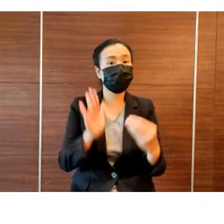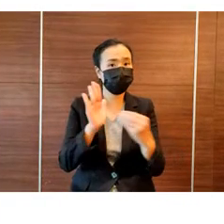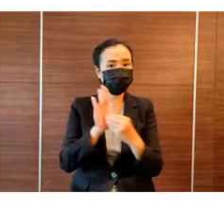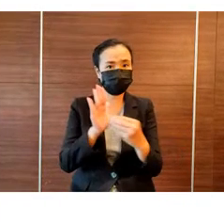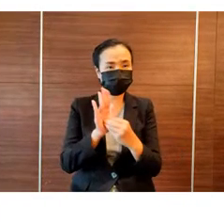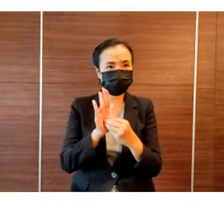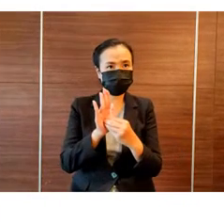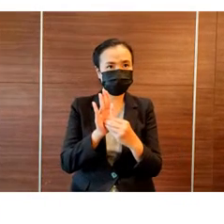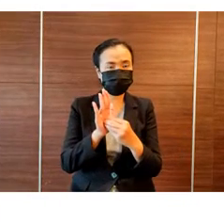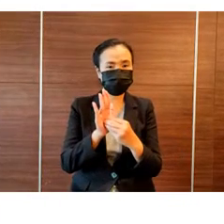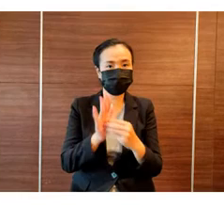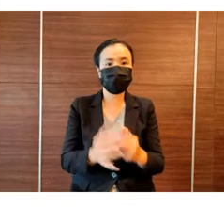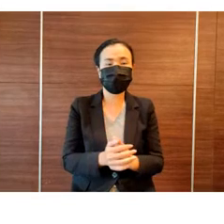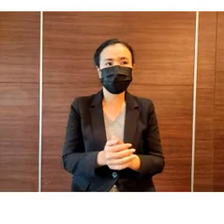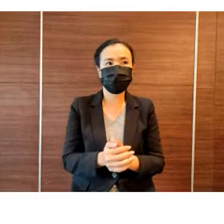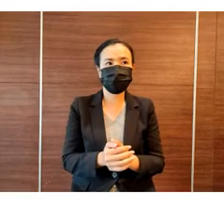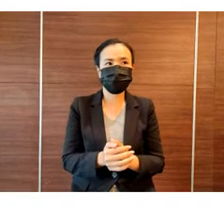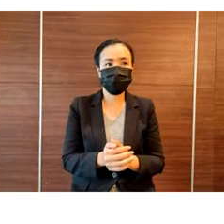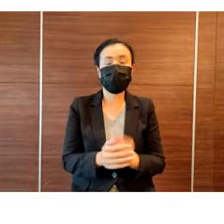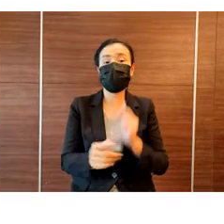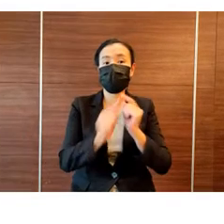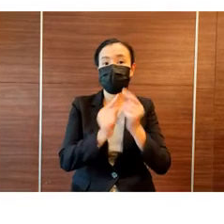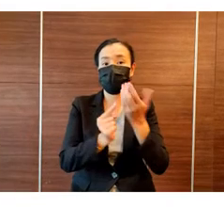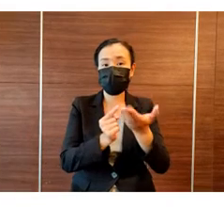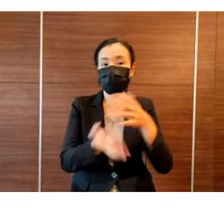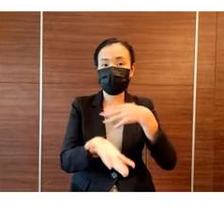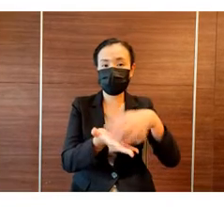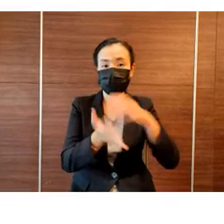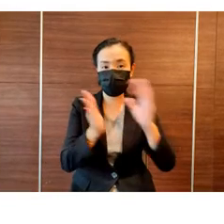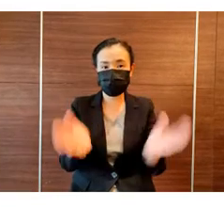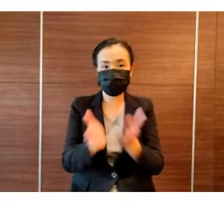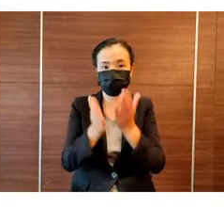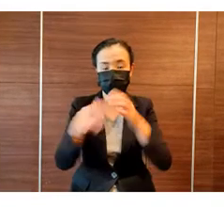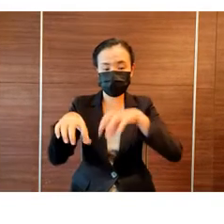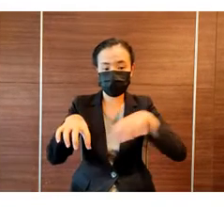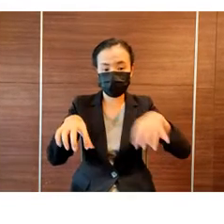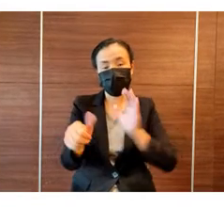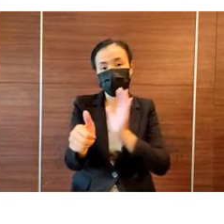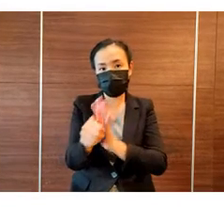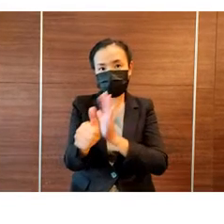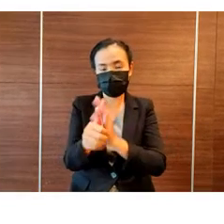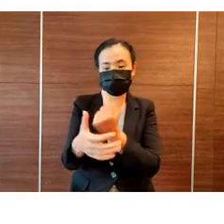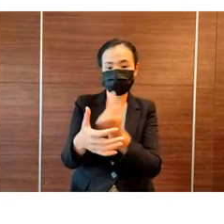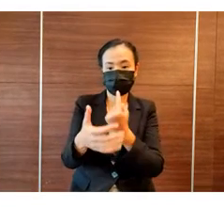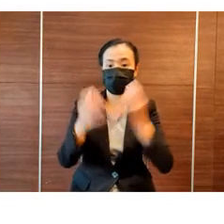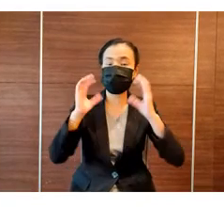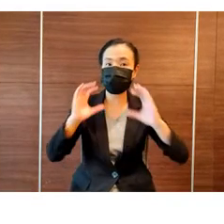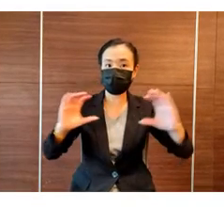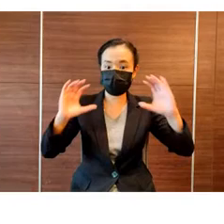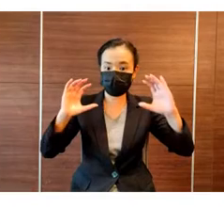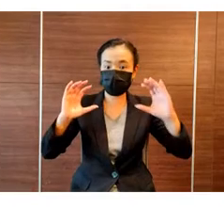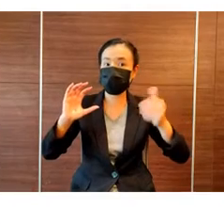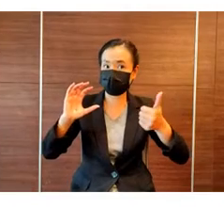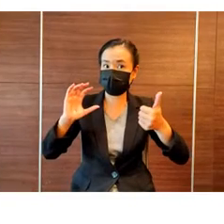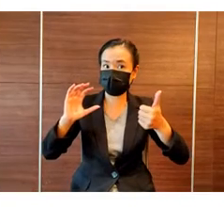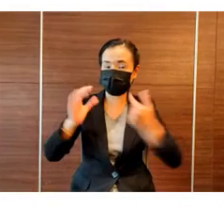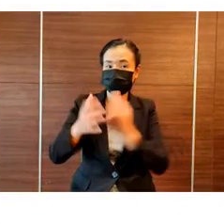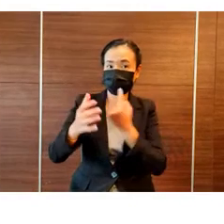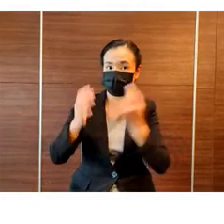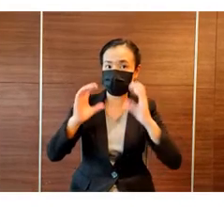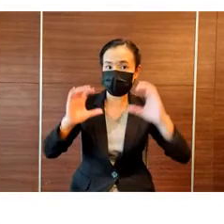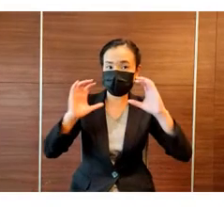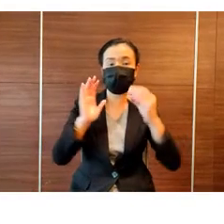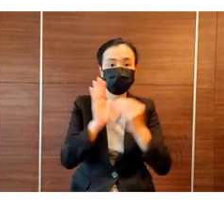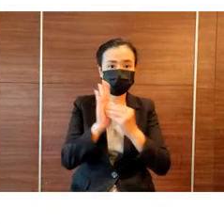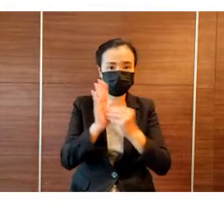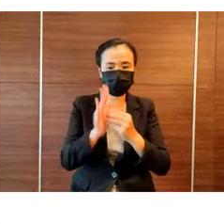าะของน้องดินนะคะแล้วก็พี่อาร์มเองก็พูดถึงด้วยเรื่องการสนับสนุนระหว่างองค์กรถือว่าเป็นตัวแทนภาครัฐเนาะได้ไหมคะตัวแทนภาครัฐหรือกทม.เ